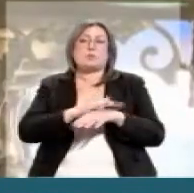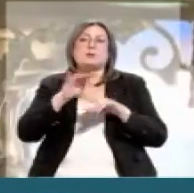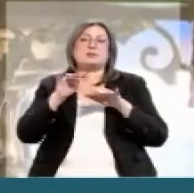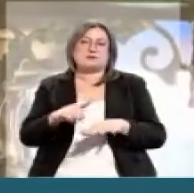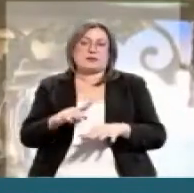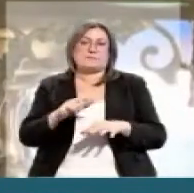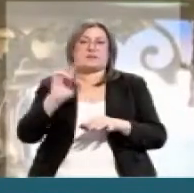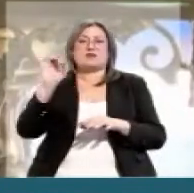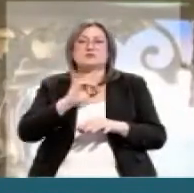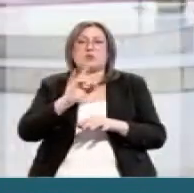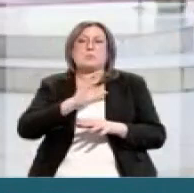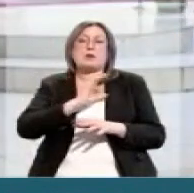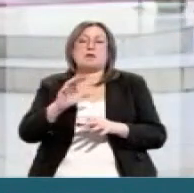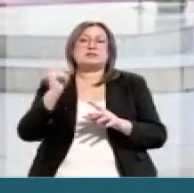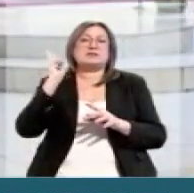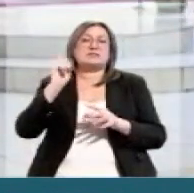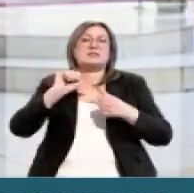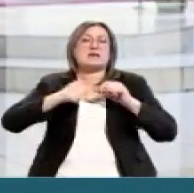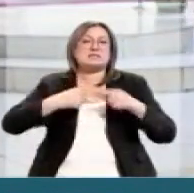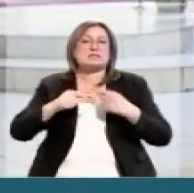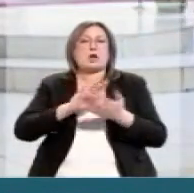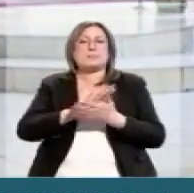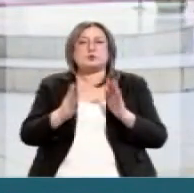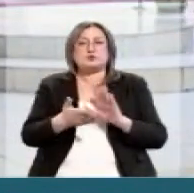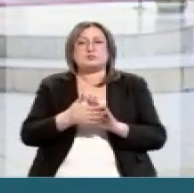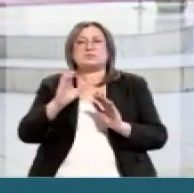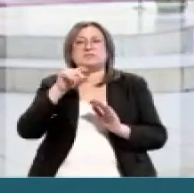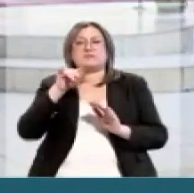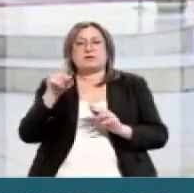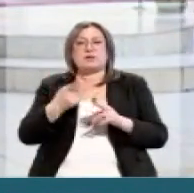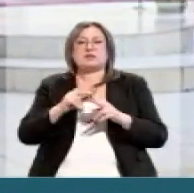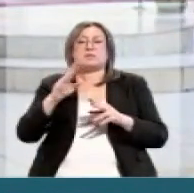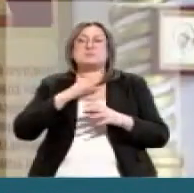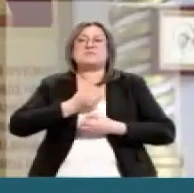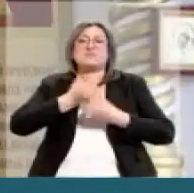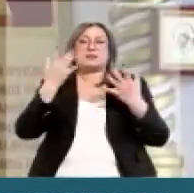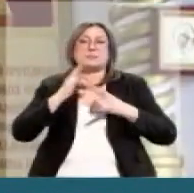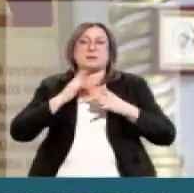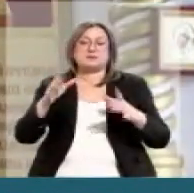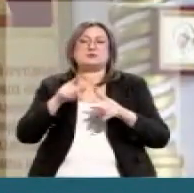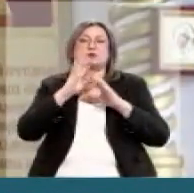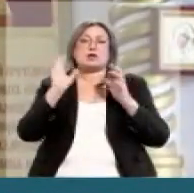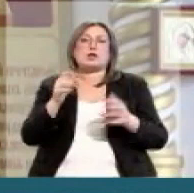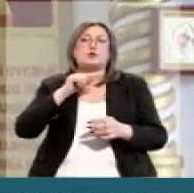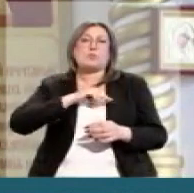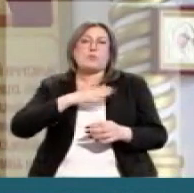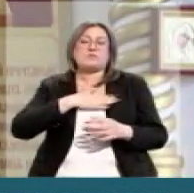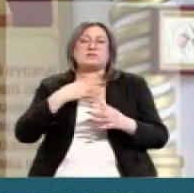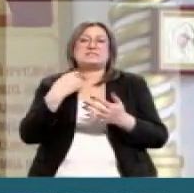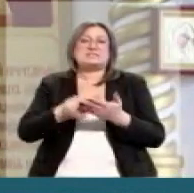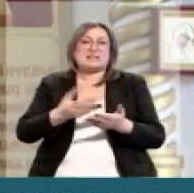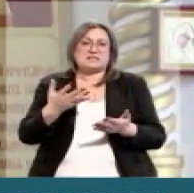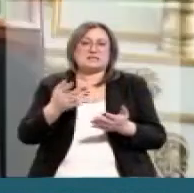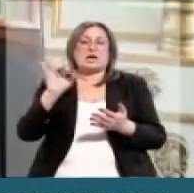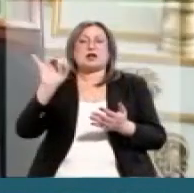дела. Рождество богато древними традициями, обычаями и символами. Этот светлый праздник способствует сохранению духовных и моральных